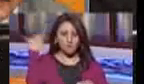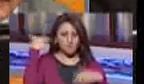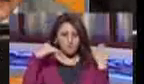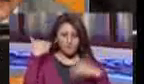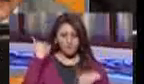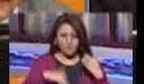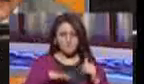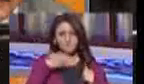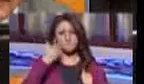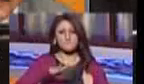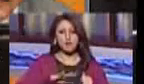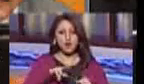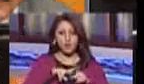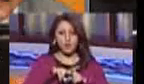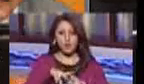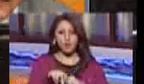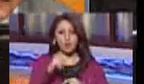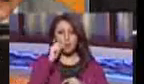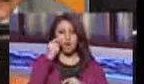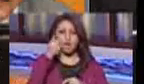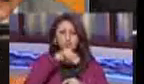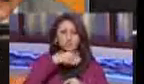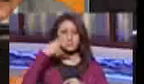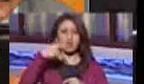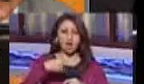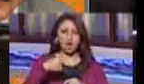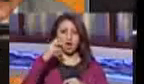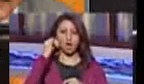الوفاة. طيب فيما يخص عمرو؟